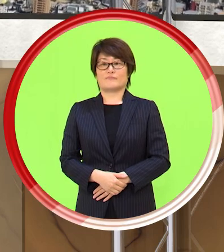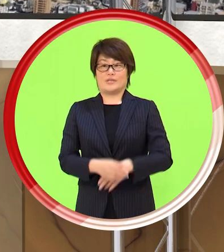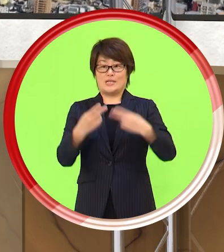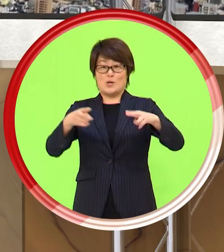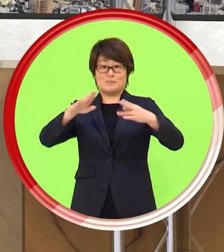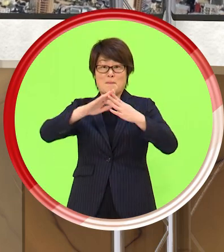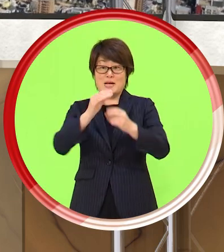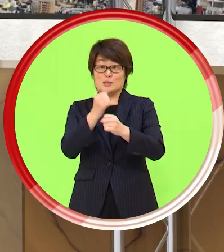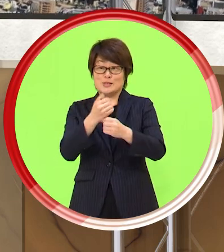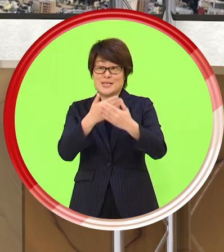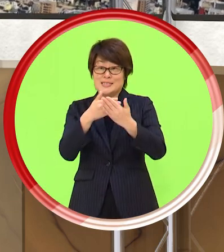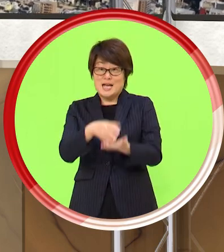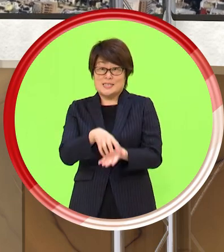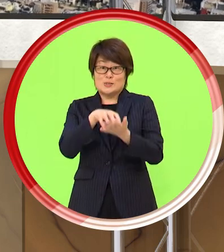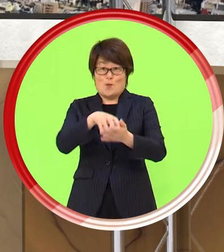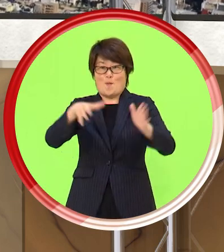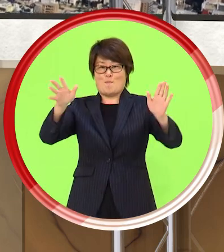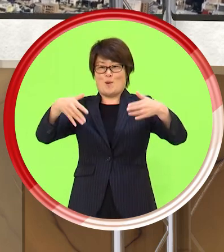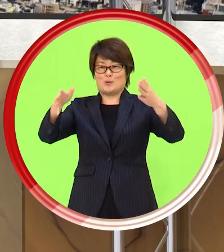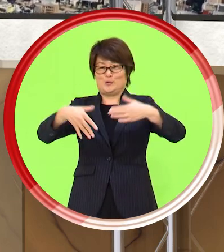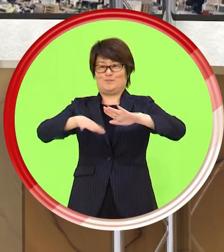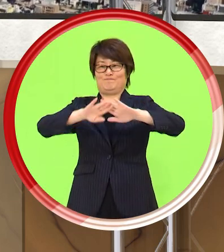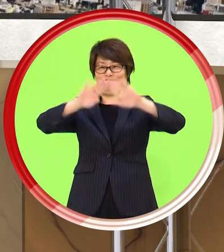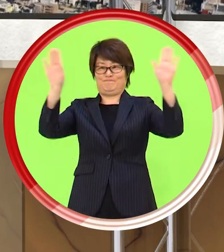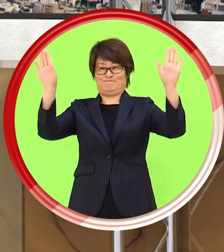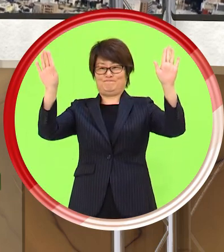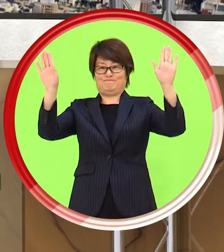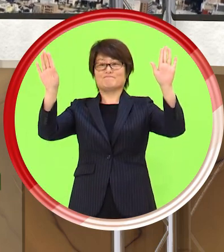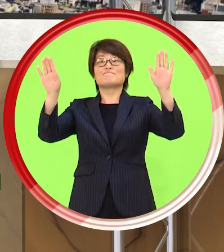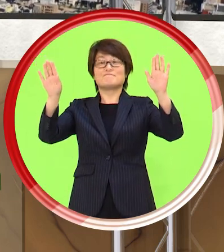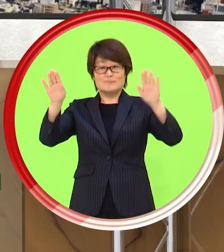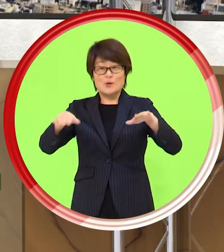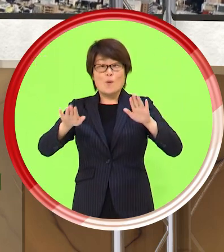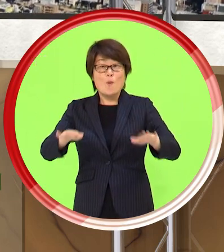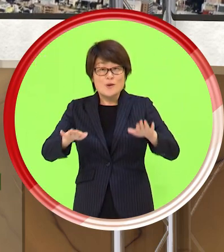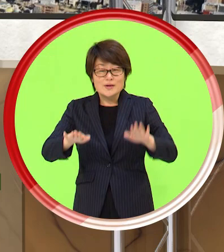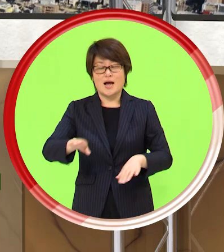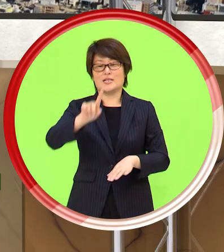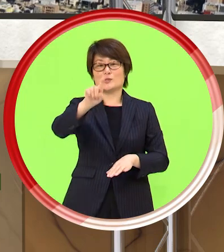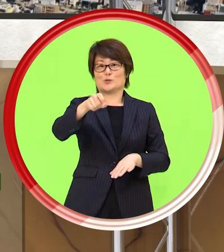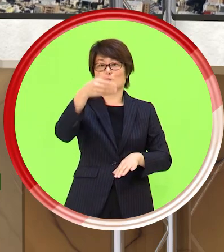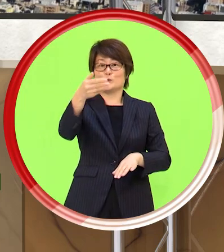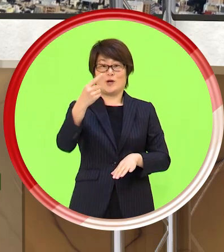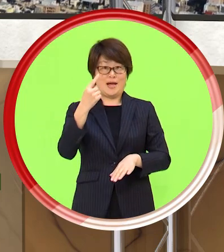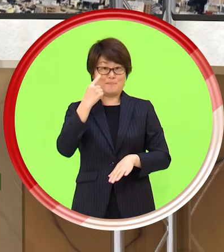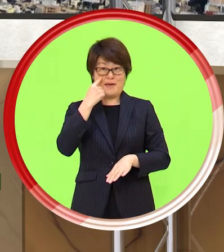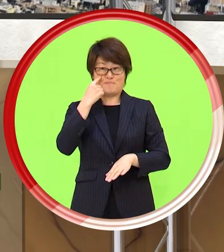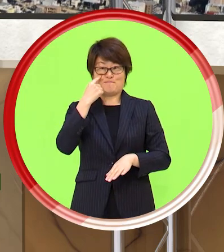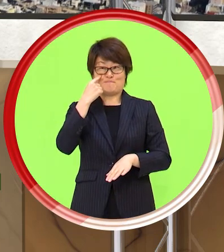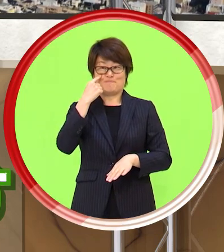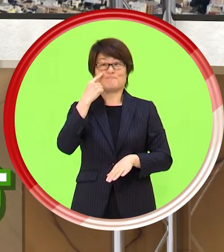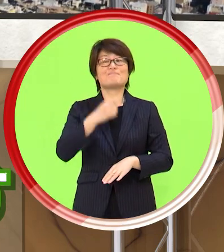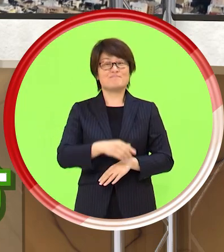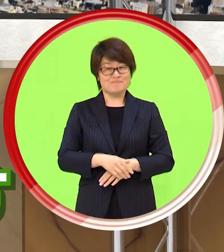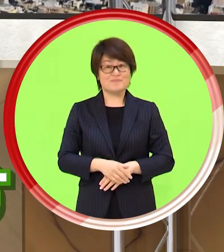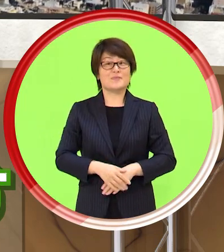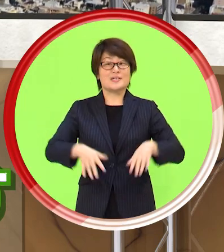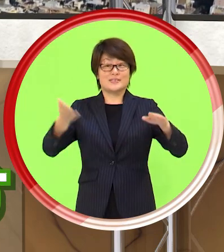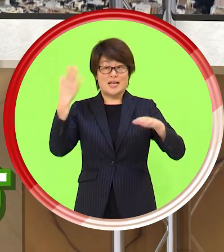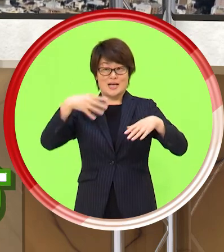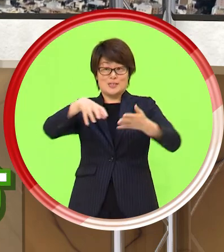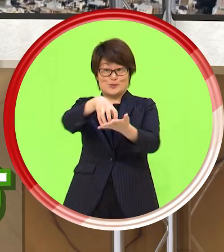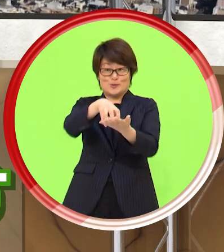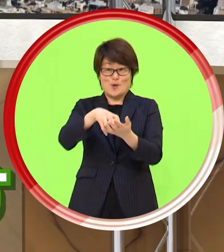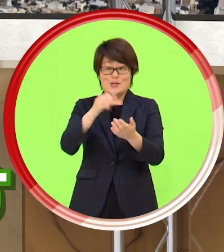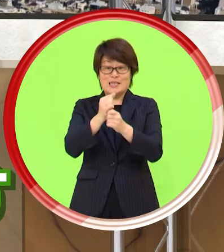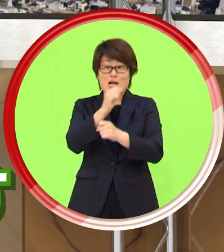広島まちづくりデザイン賞の募集が始まっています。今回で19回目を迎えるそうです。前回の受賞作